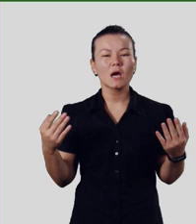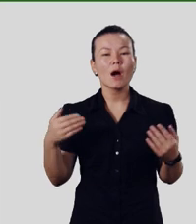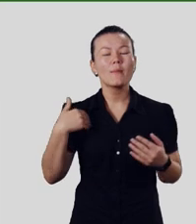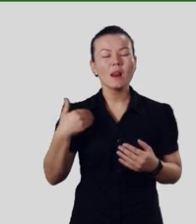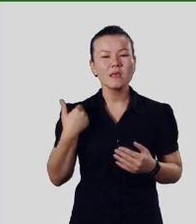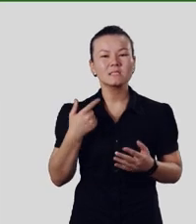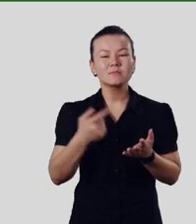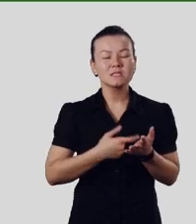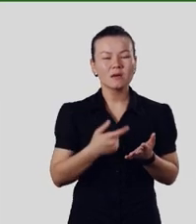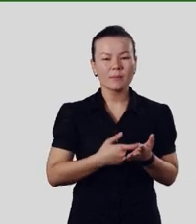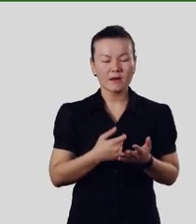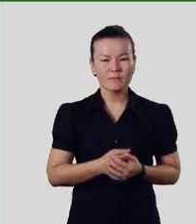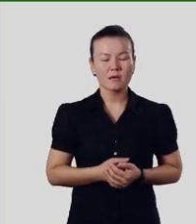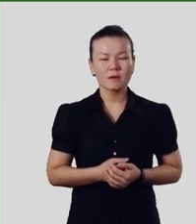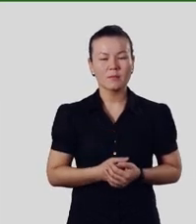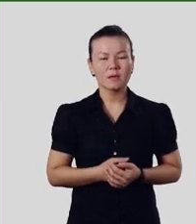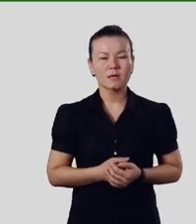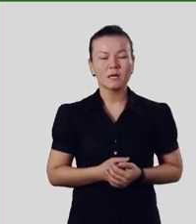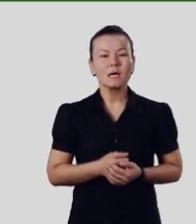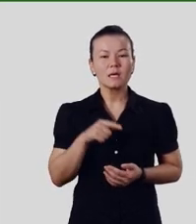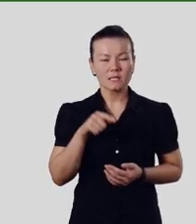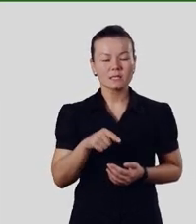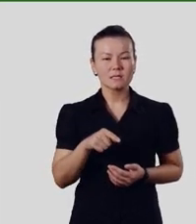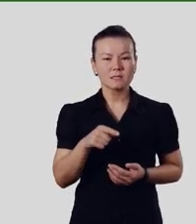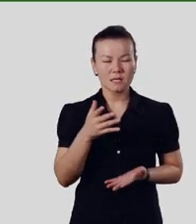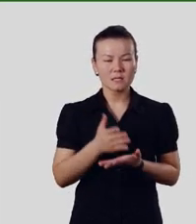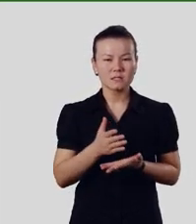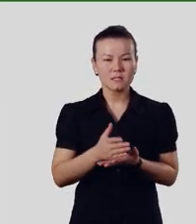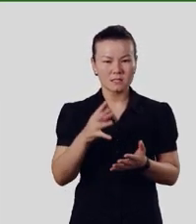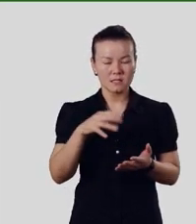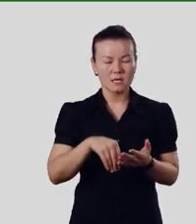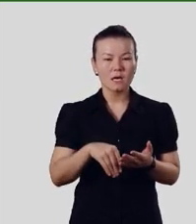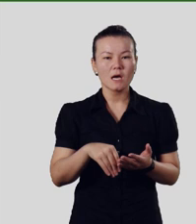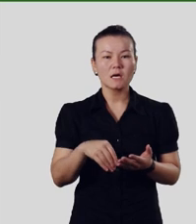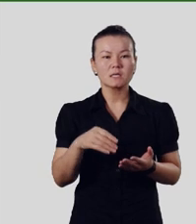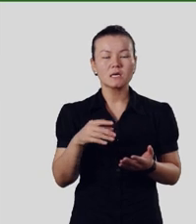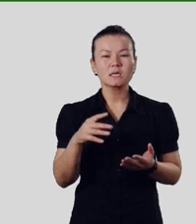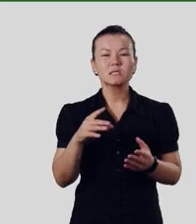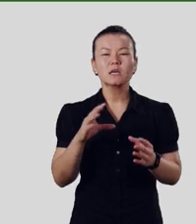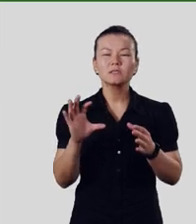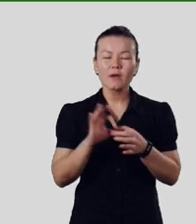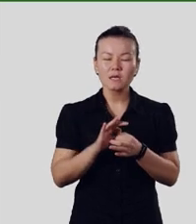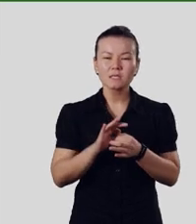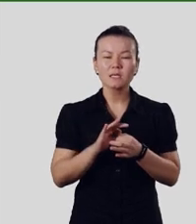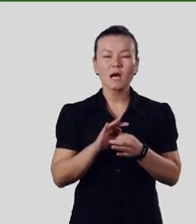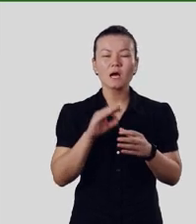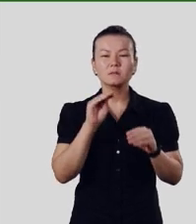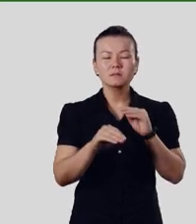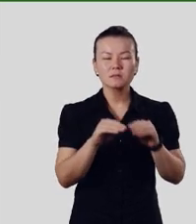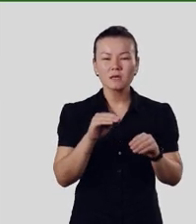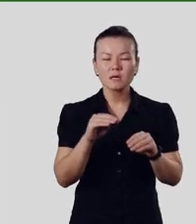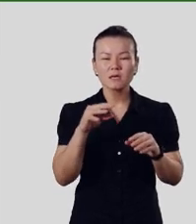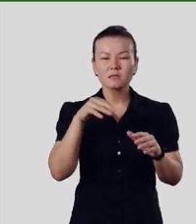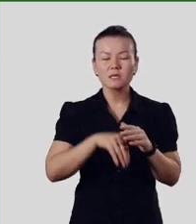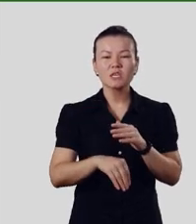полезными ископаемыми. Их размещение связано со строением и историей развития